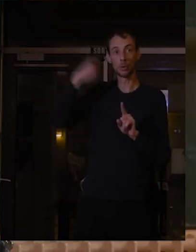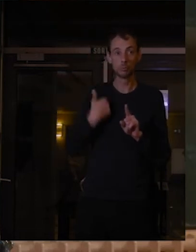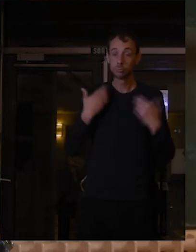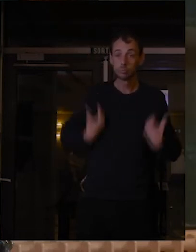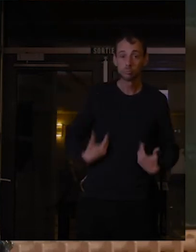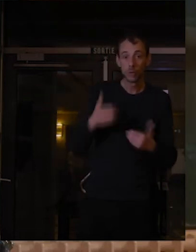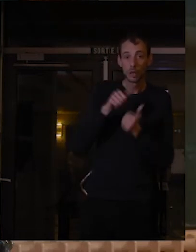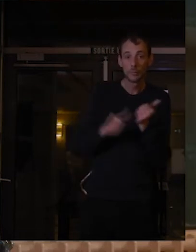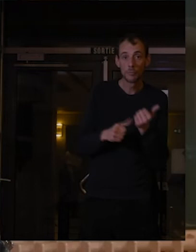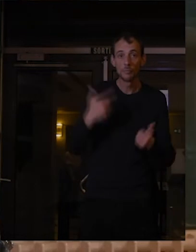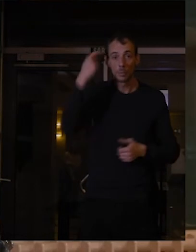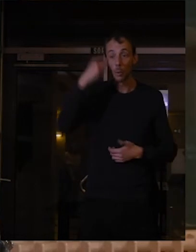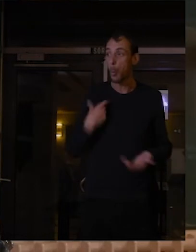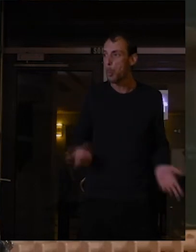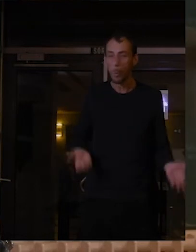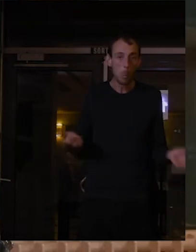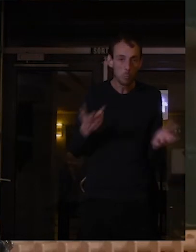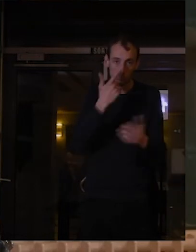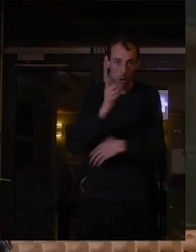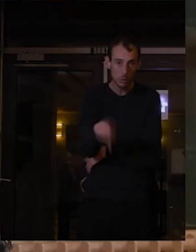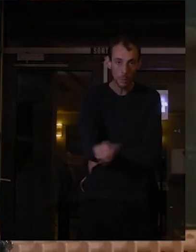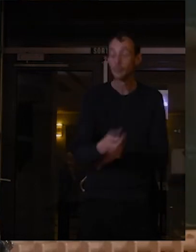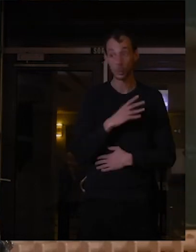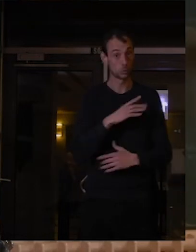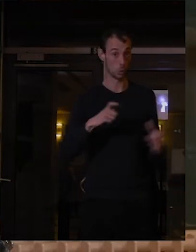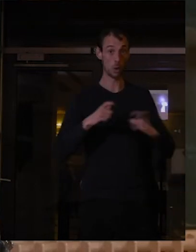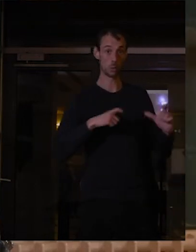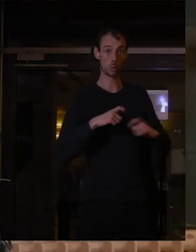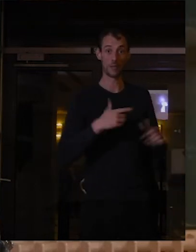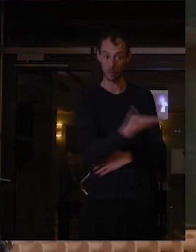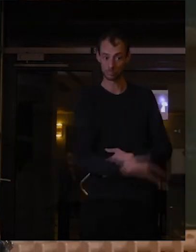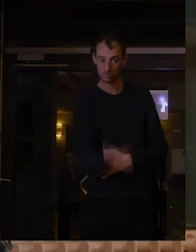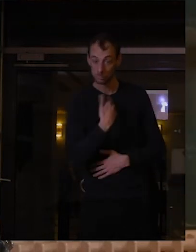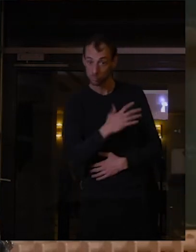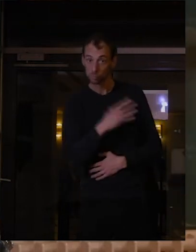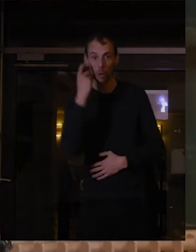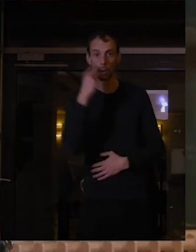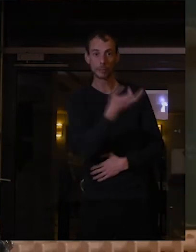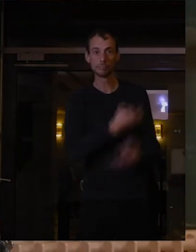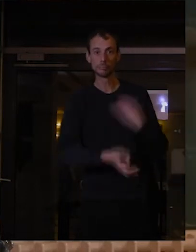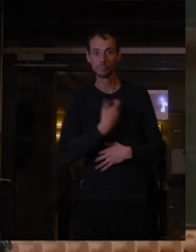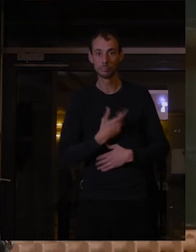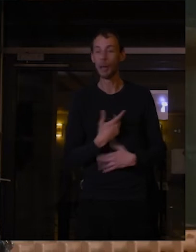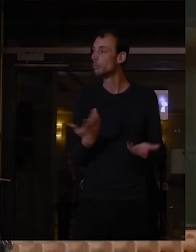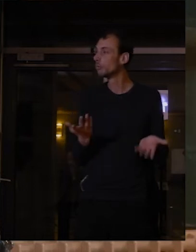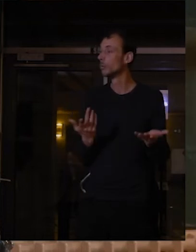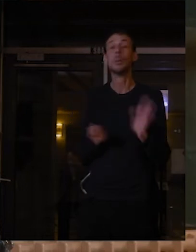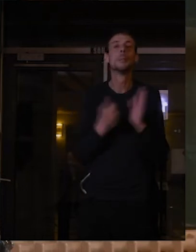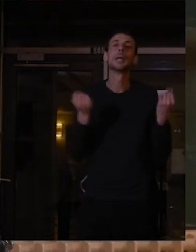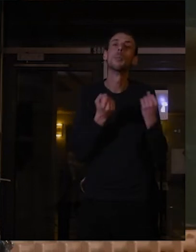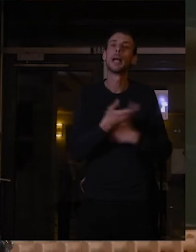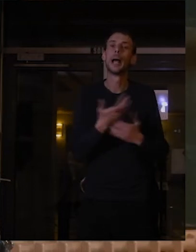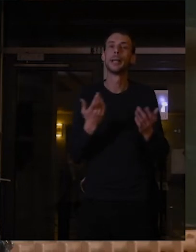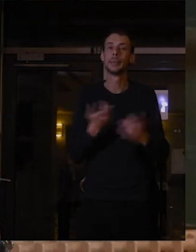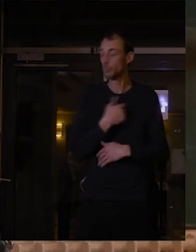remarques certains de mes confrères, je ne m'y attendais pas, qui m'ont dit, mais quand on a fait campagne, qui m'ont dit, mais il n'y a pas